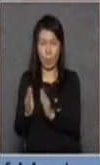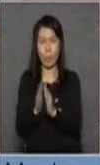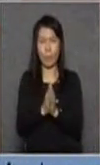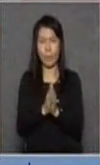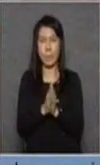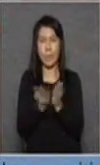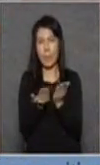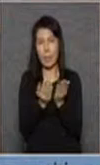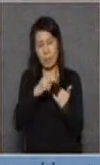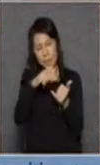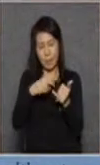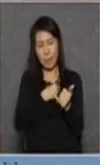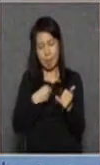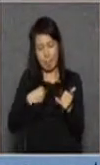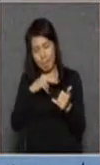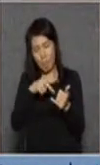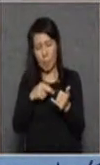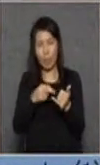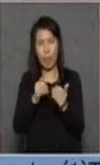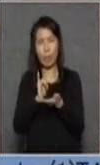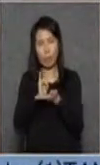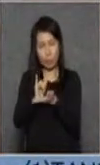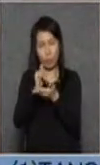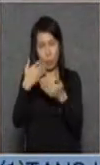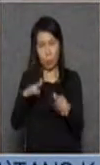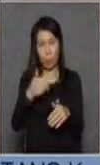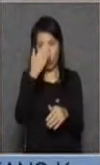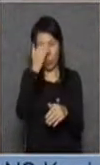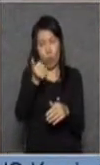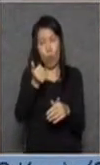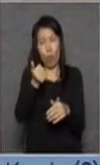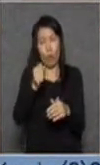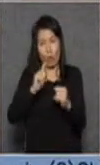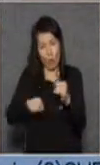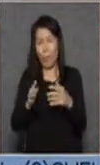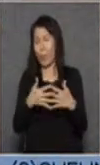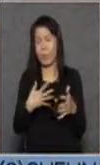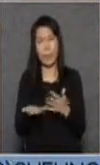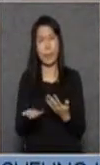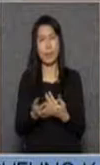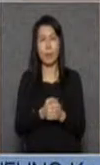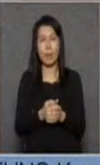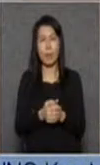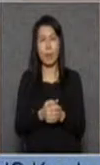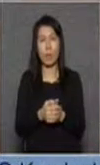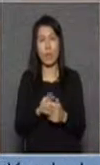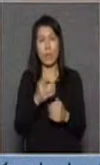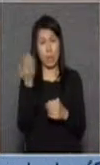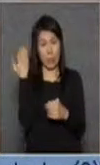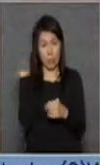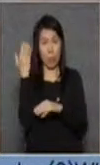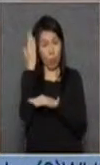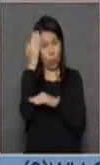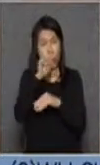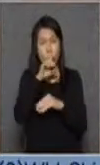應診咁樣，咁又先入咗去，咁好在咧吉人天相咧冇事咁。咁我發言當時都有提到好多